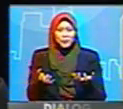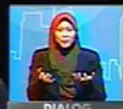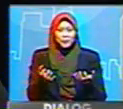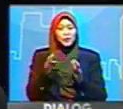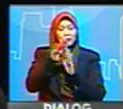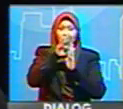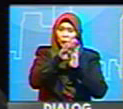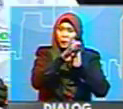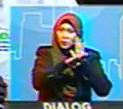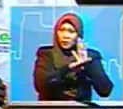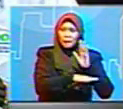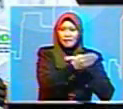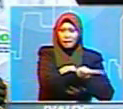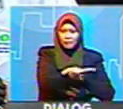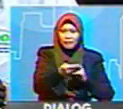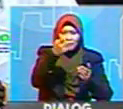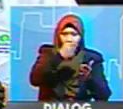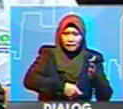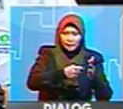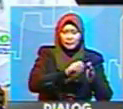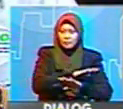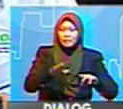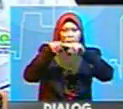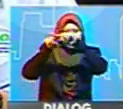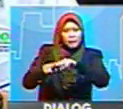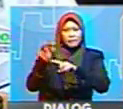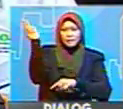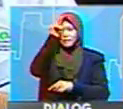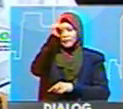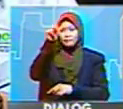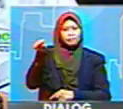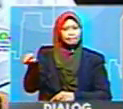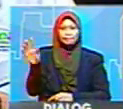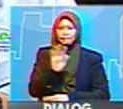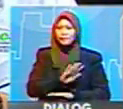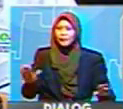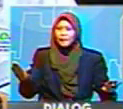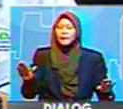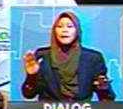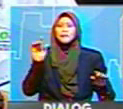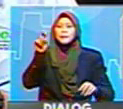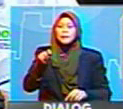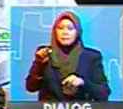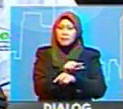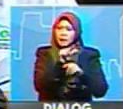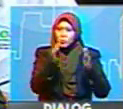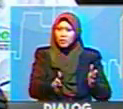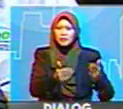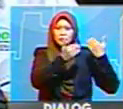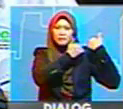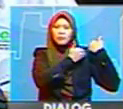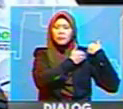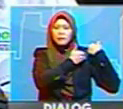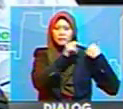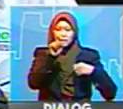turunkan harga barang ni jangan kita harapkan kepada kerajaan semata-mata pengguna mesti memainkan peranan jadi pengguna mesti